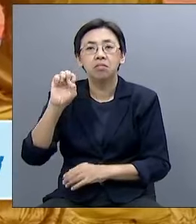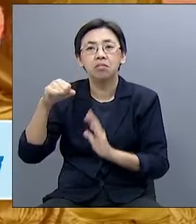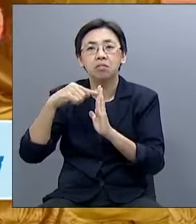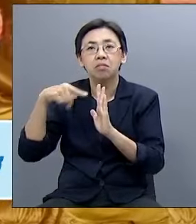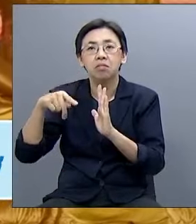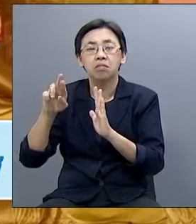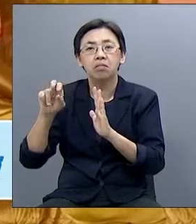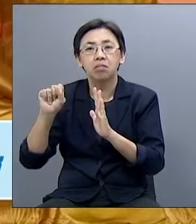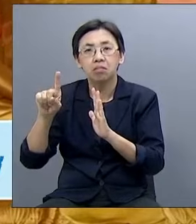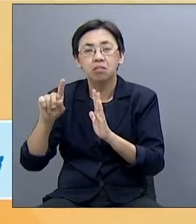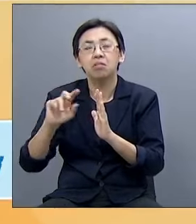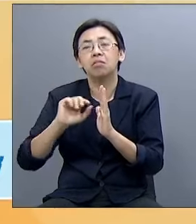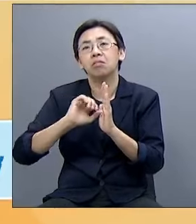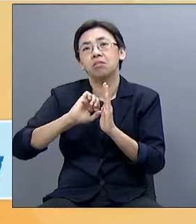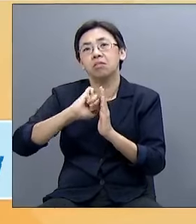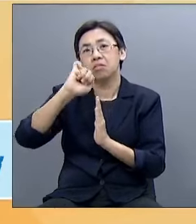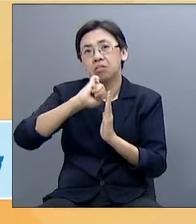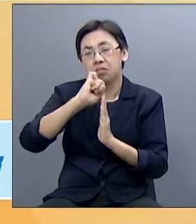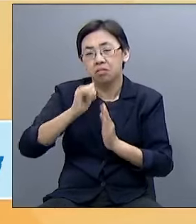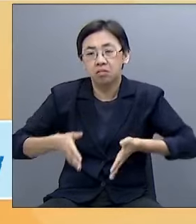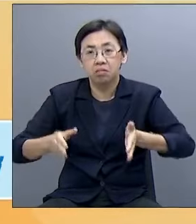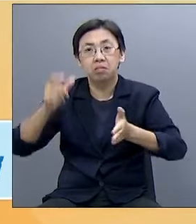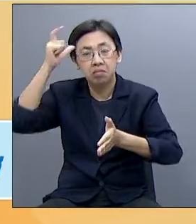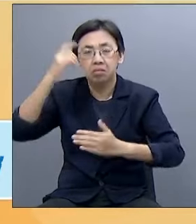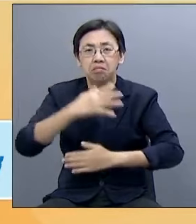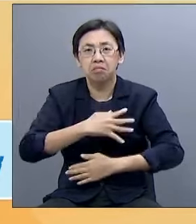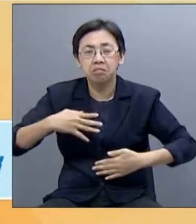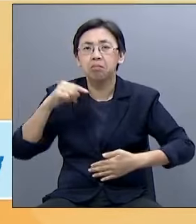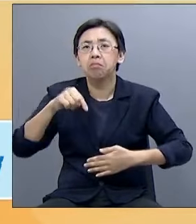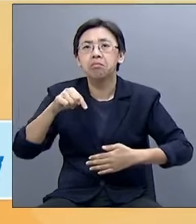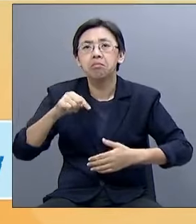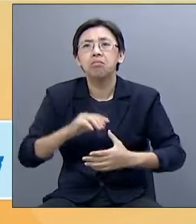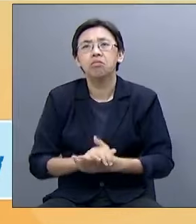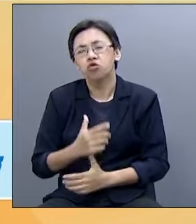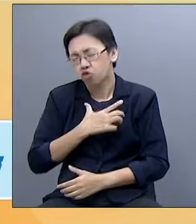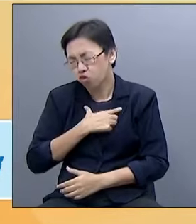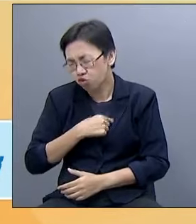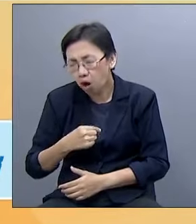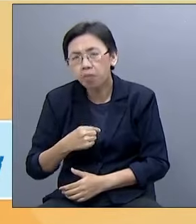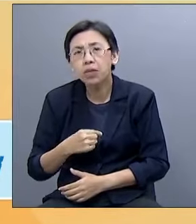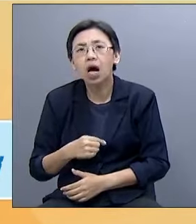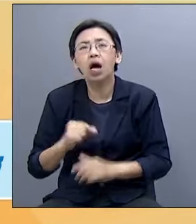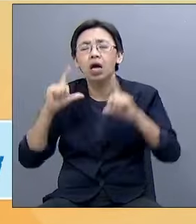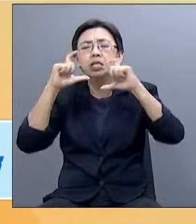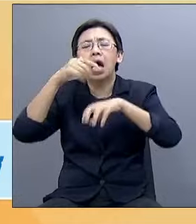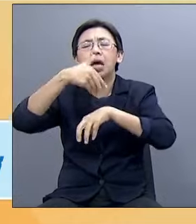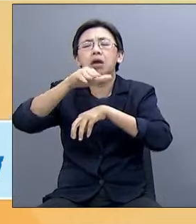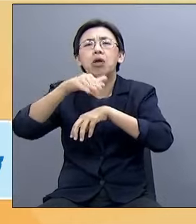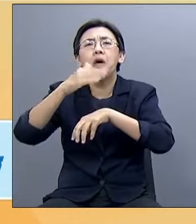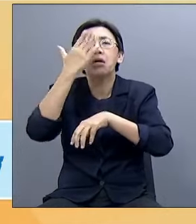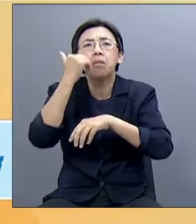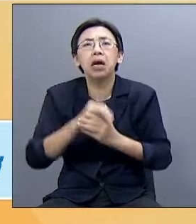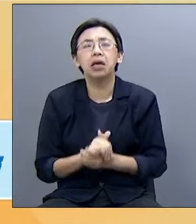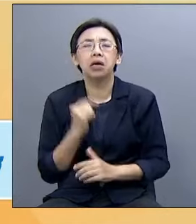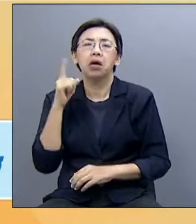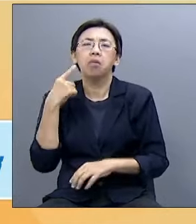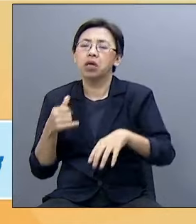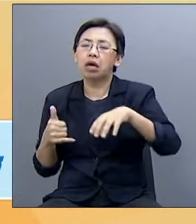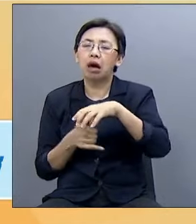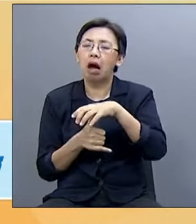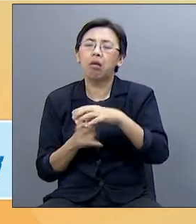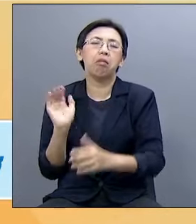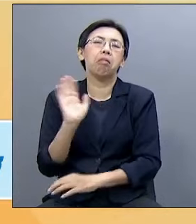จังหวัดเชียงใหม่อยู่ถนนวัวลายเนี่ยคุณผู้ชมเป็นหนึ่งที่ที่ยุ้ยพูดถึงคือชอบมากๆแต่ได้ถ่ายรูปอยู่ข้างนอกนะเพราะว่าสุภาพสตรีเข้าไป